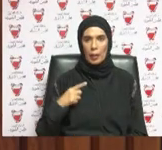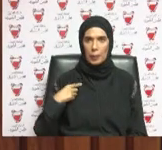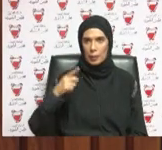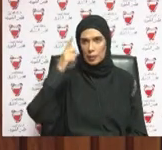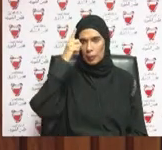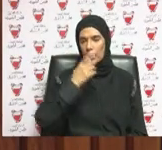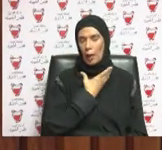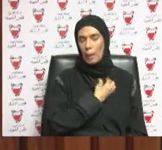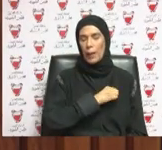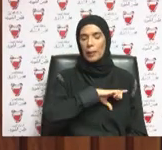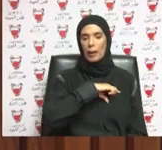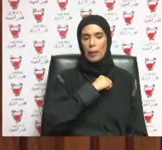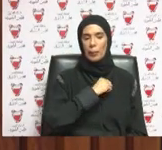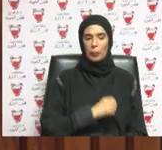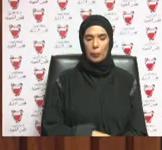بسم الله الرحمن الرحيم.